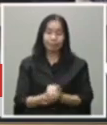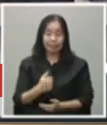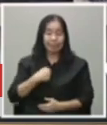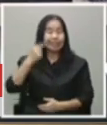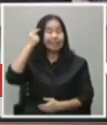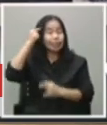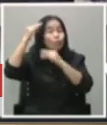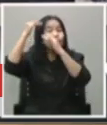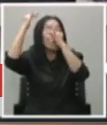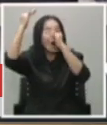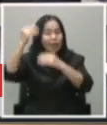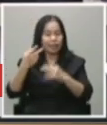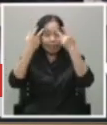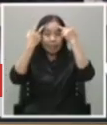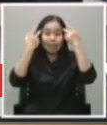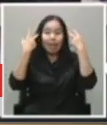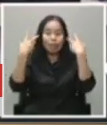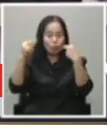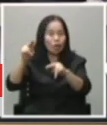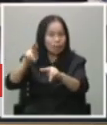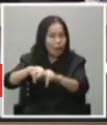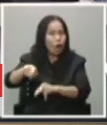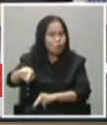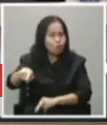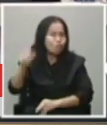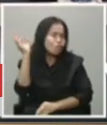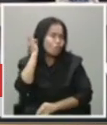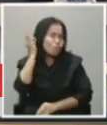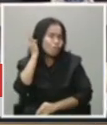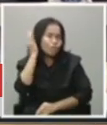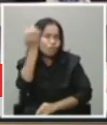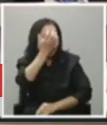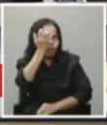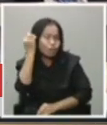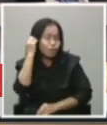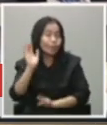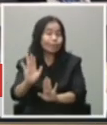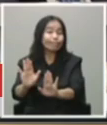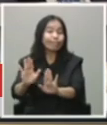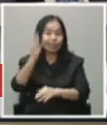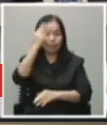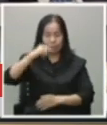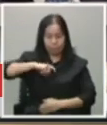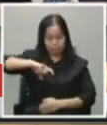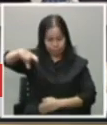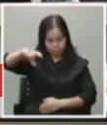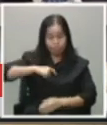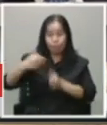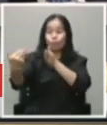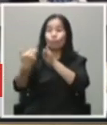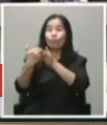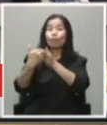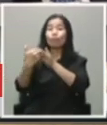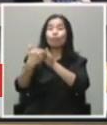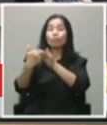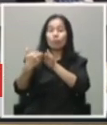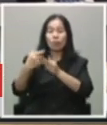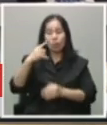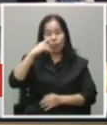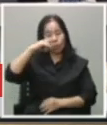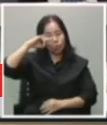าพระท่านนายกคงจะได้รับฟังเรื่องนี้นะครับเพราะว่าเรื่องนี้เกี่ยวกับตัวท่านโดยตรงและข้อกล่าวหารุนแรงม